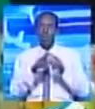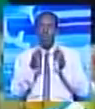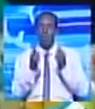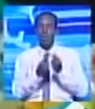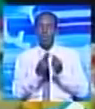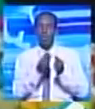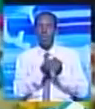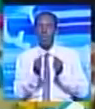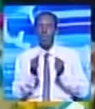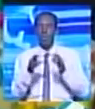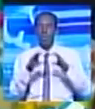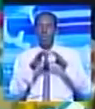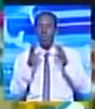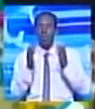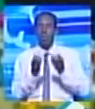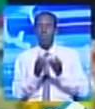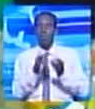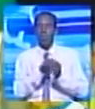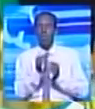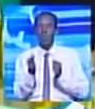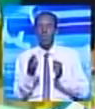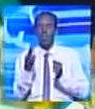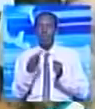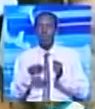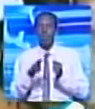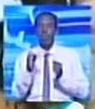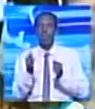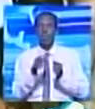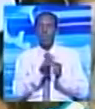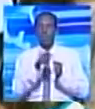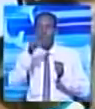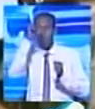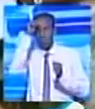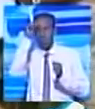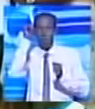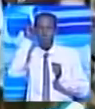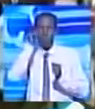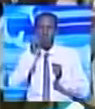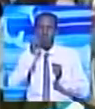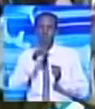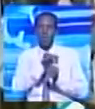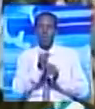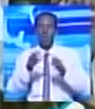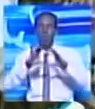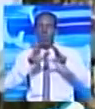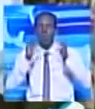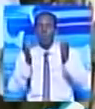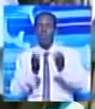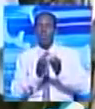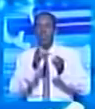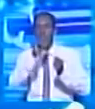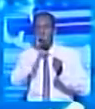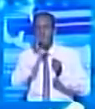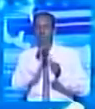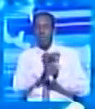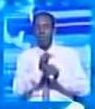connaissances des stagiaires durant la formation. En effet, ces jeunes recrues, hommes et femmes, ont été formés aux rudiments difficiles de la